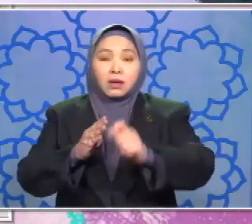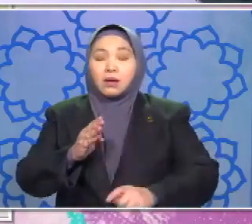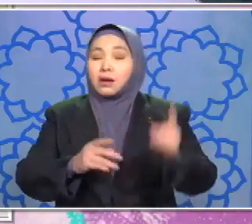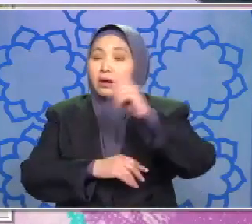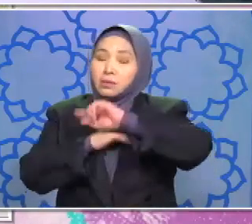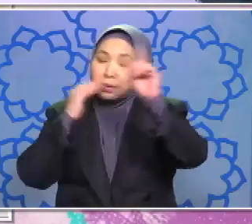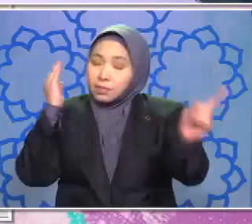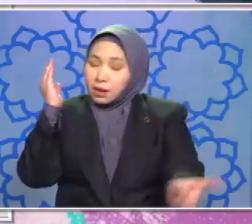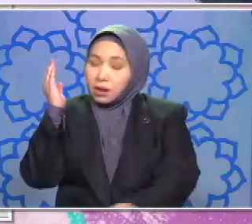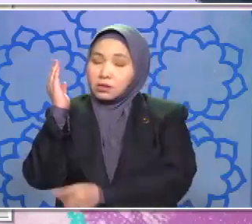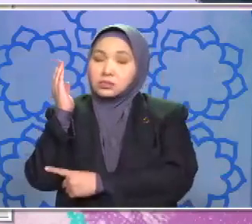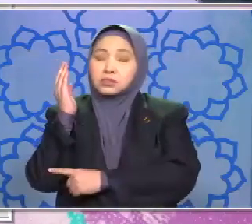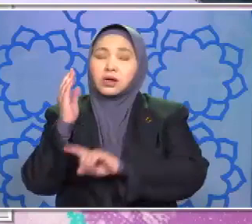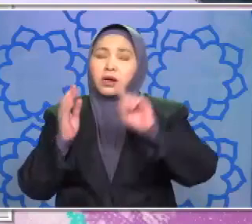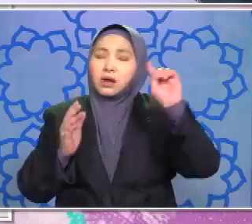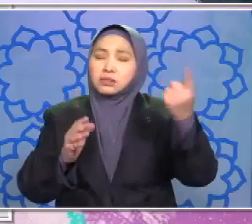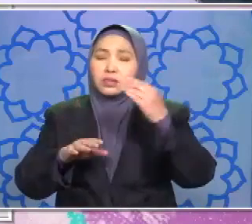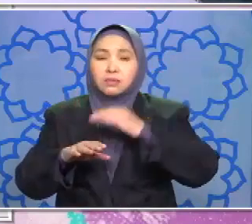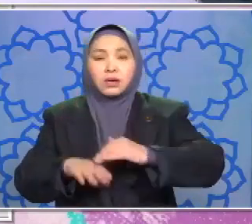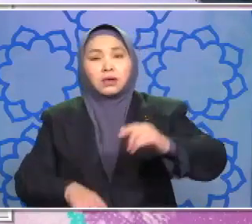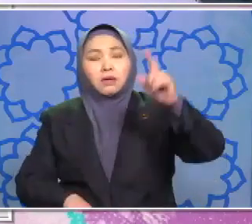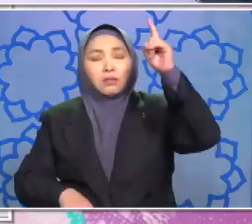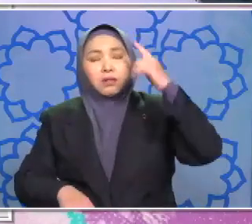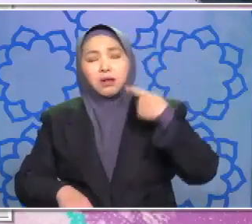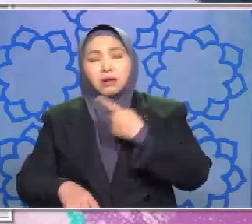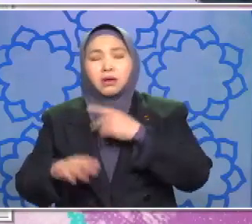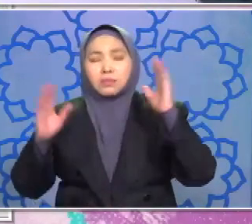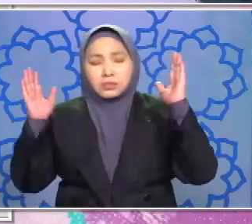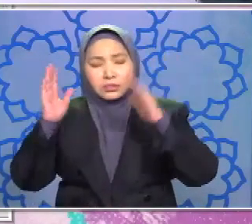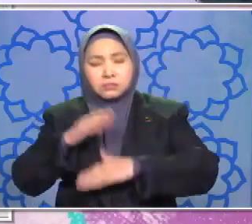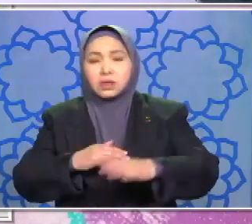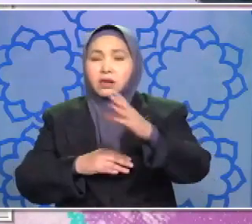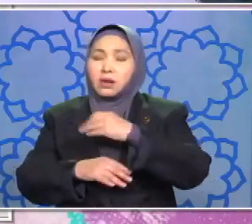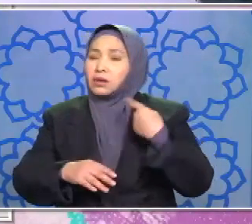Yawmiddin. Iyaka na'budu wa iyaka